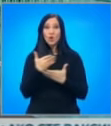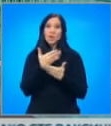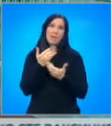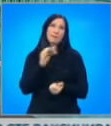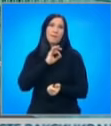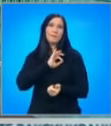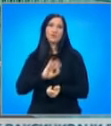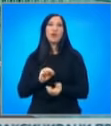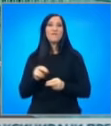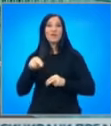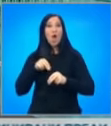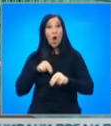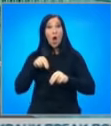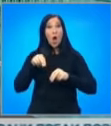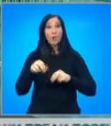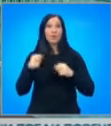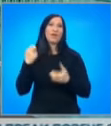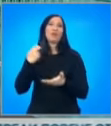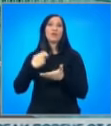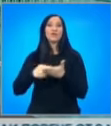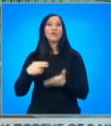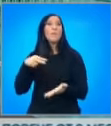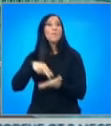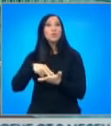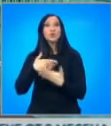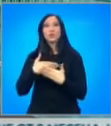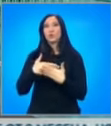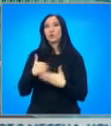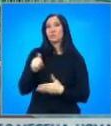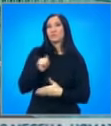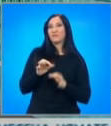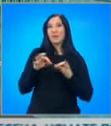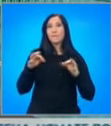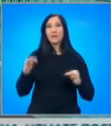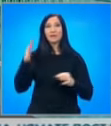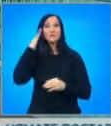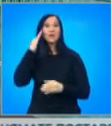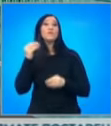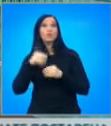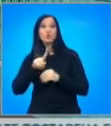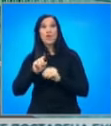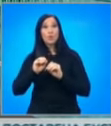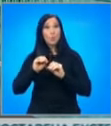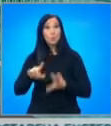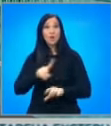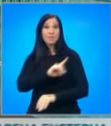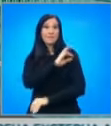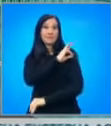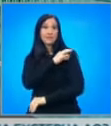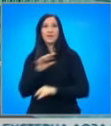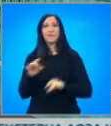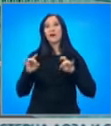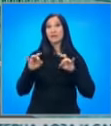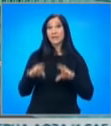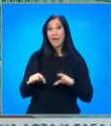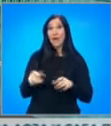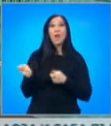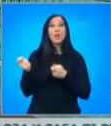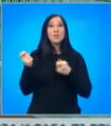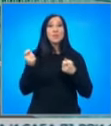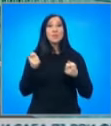нямаха печеливш ход. Твърда позиция относно спазването на мерките в страната, включително недопускане на неваксинирани в Австралия,